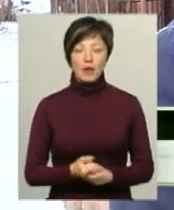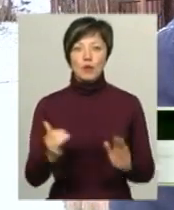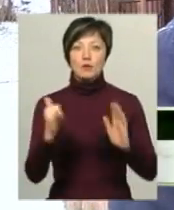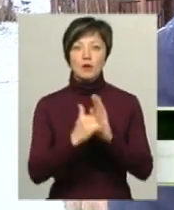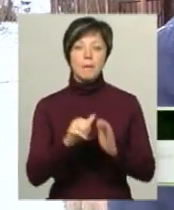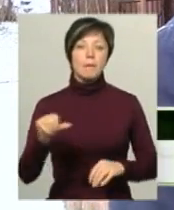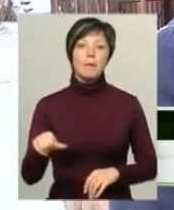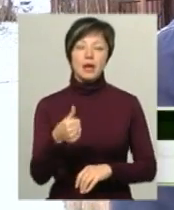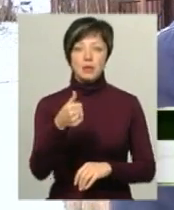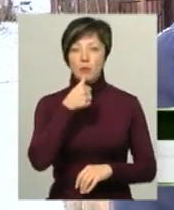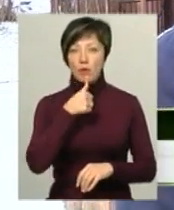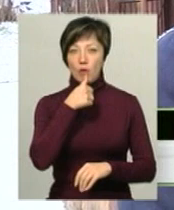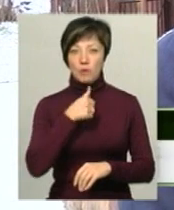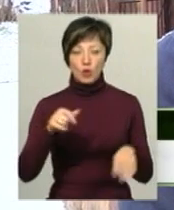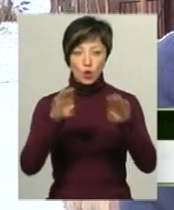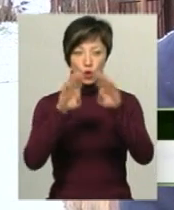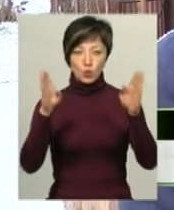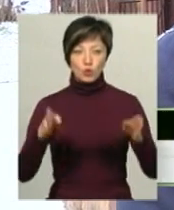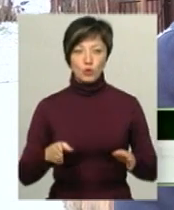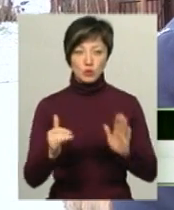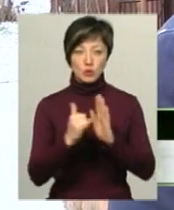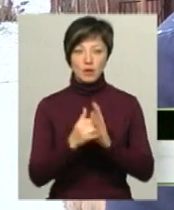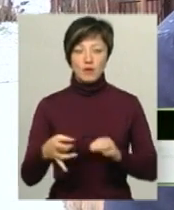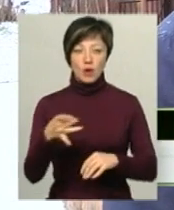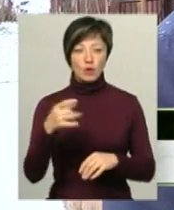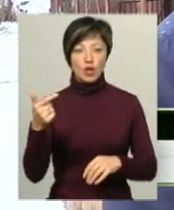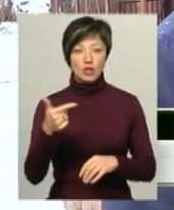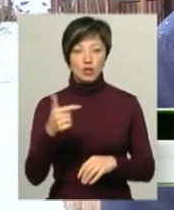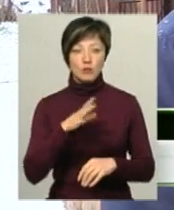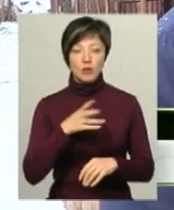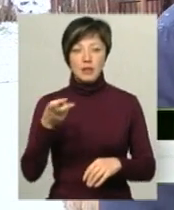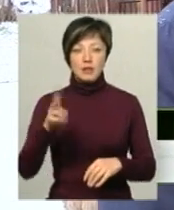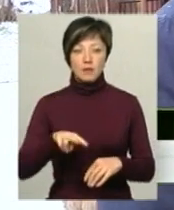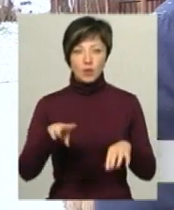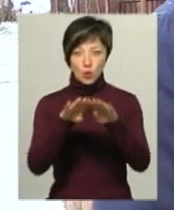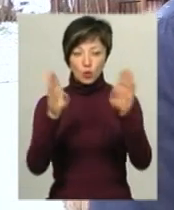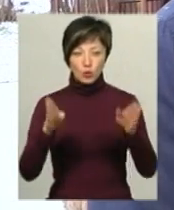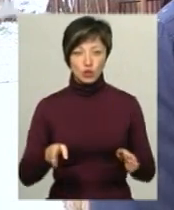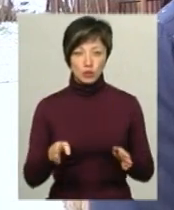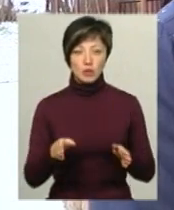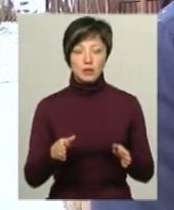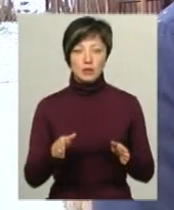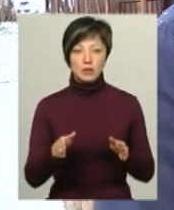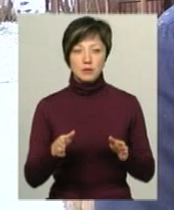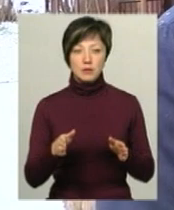пілотні пробні дошки, тут також у мікрорайоні Гречани, це було дві дошки. Хотіли